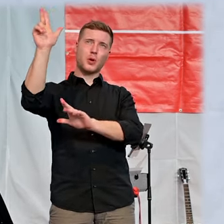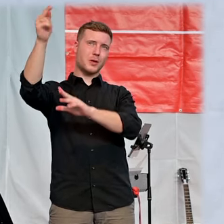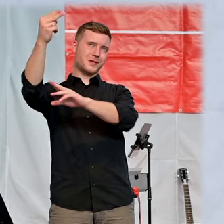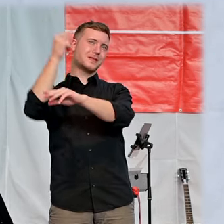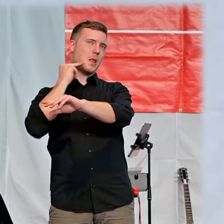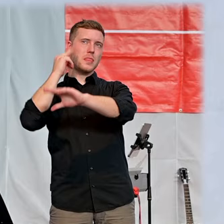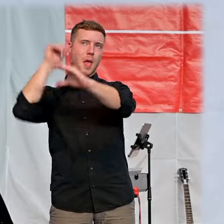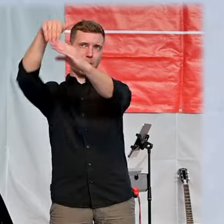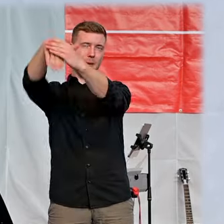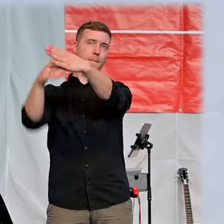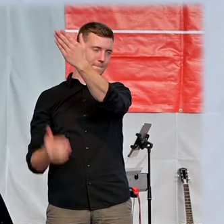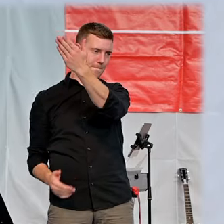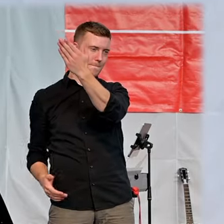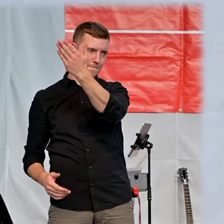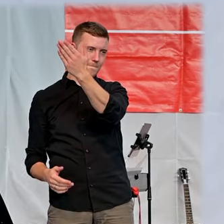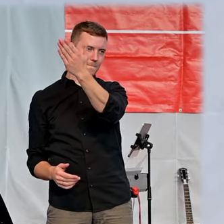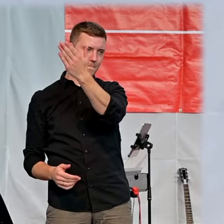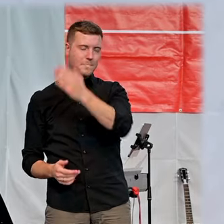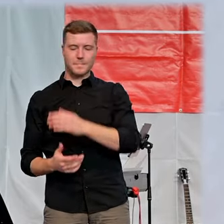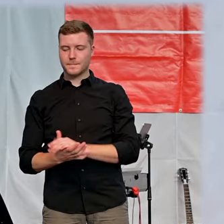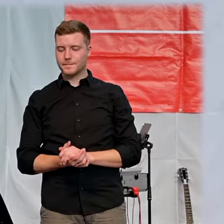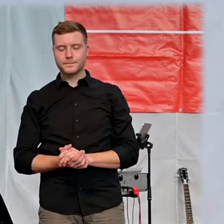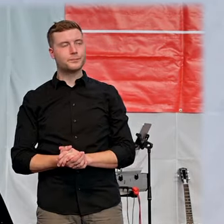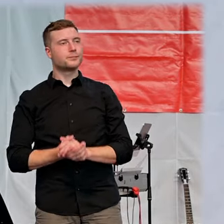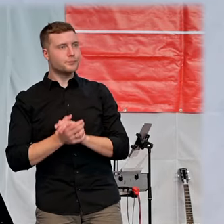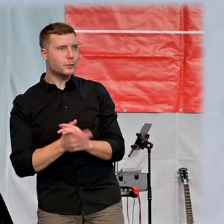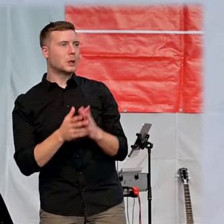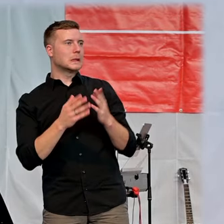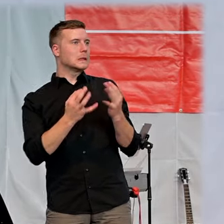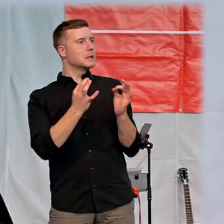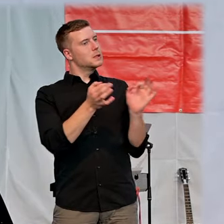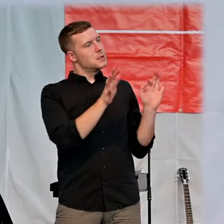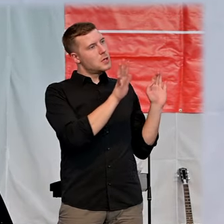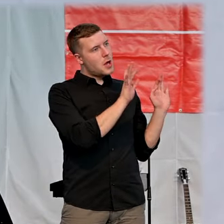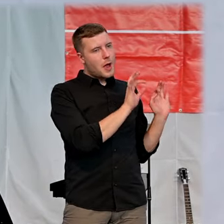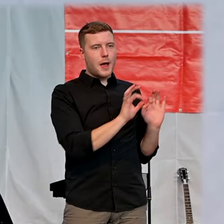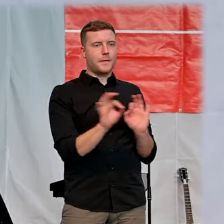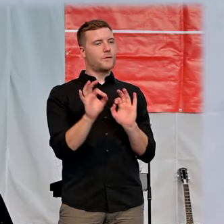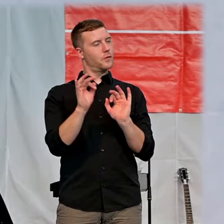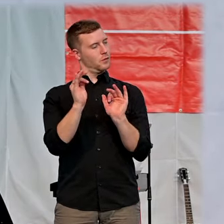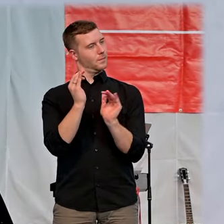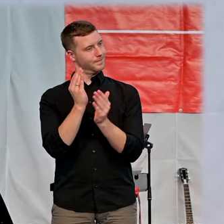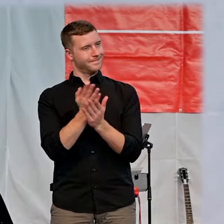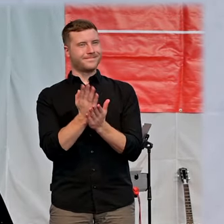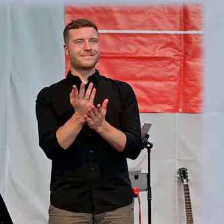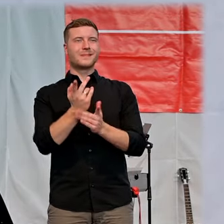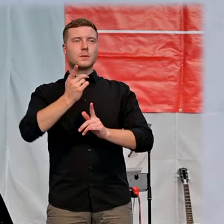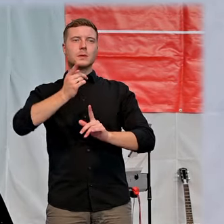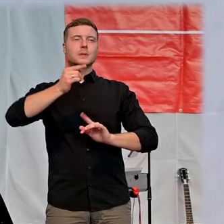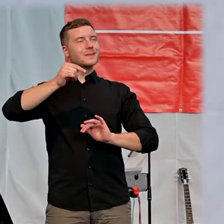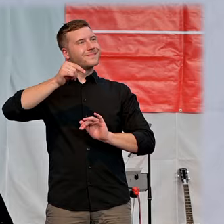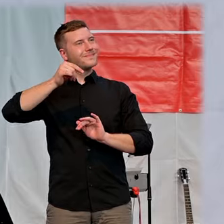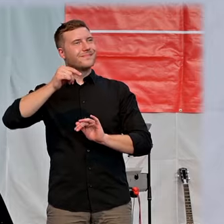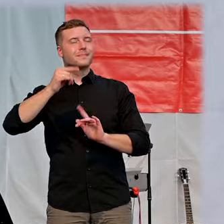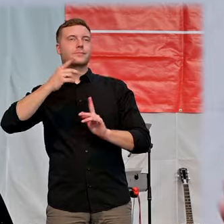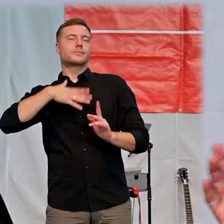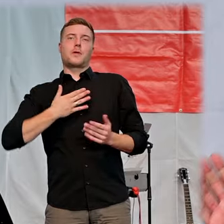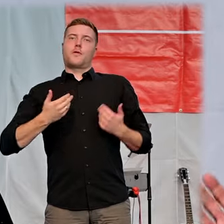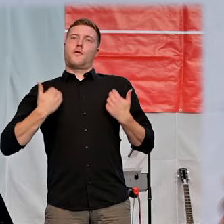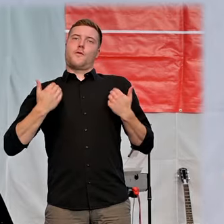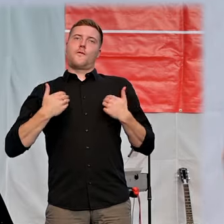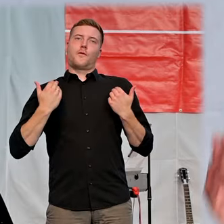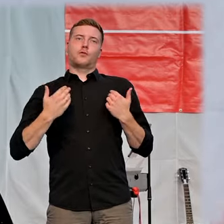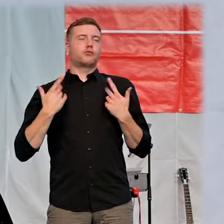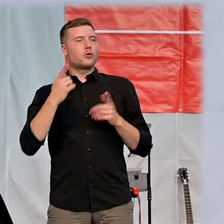nun Heil? Es ist mir eine Freude, dass wir heute einen sächsischen Gemeindebibeltag haben. Man könnte ja auch sagen, macht